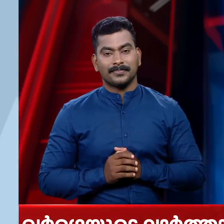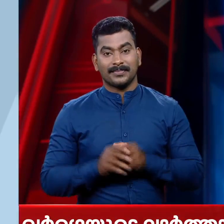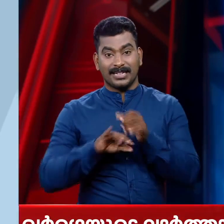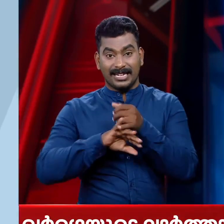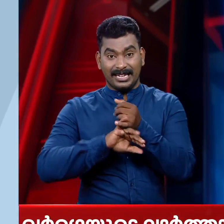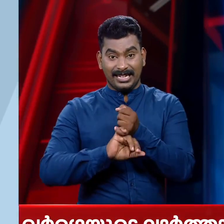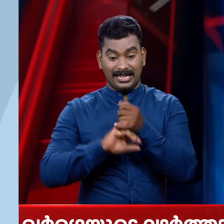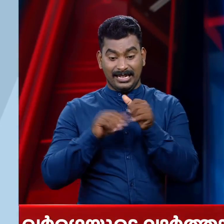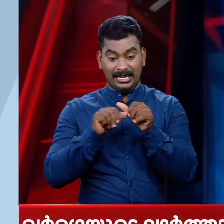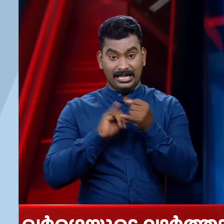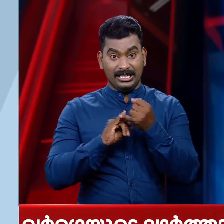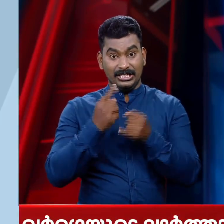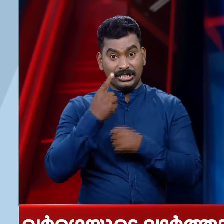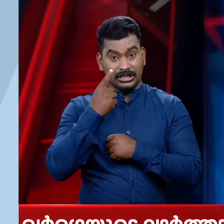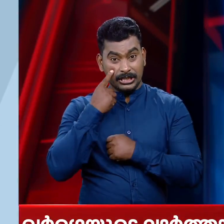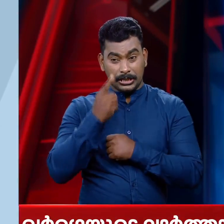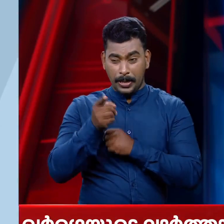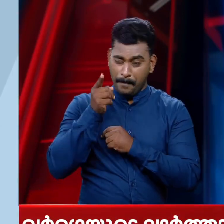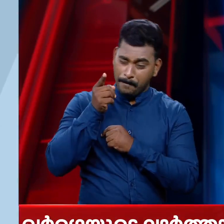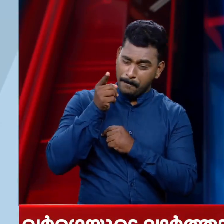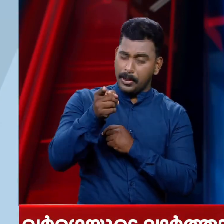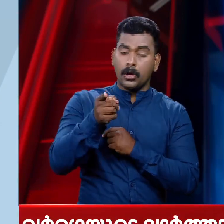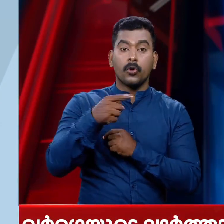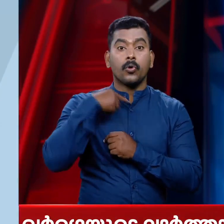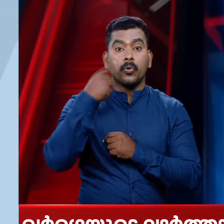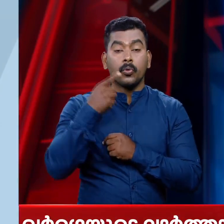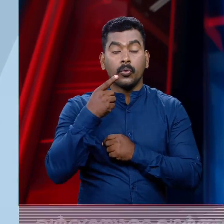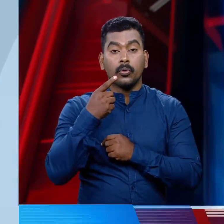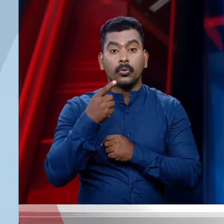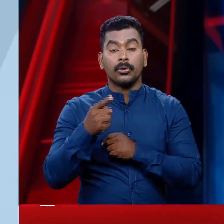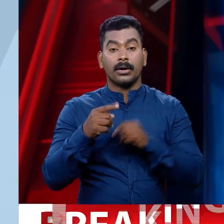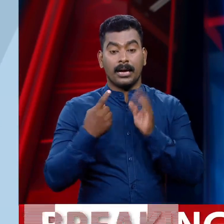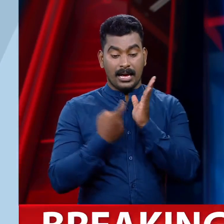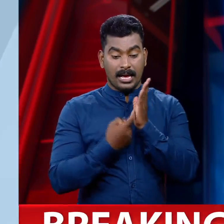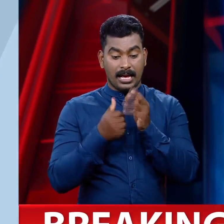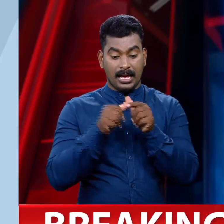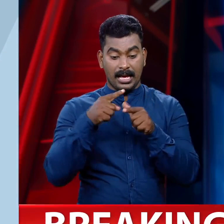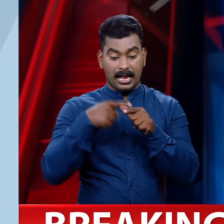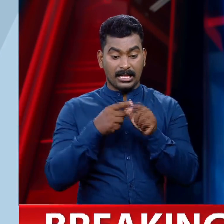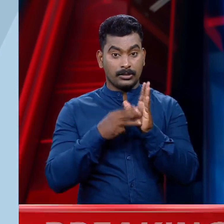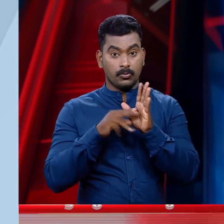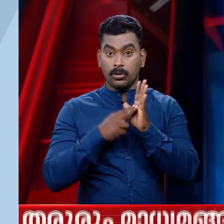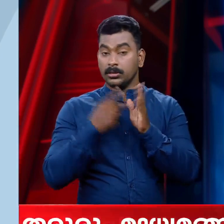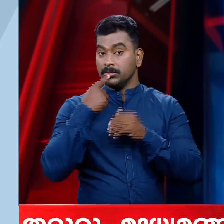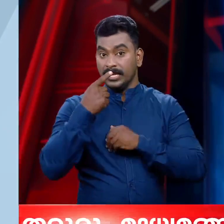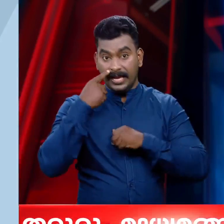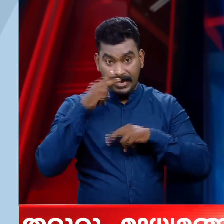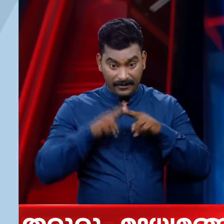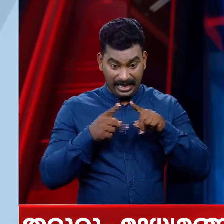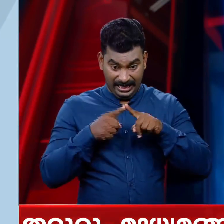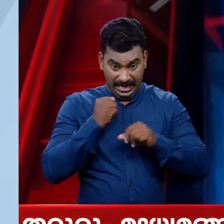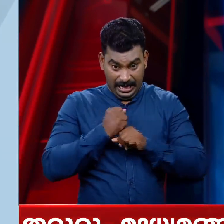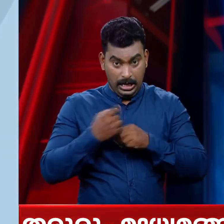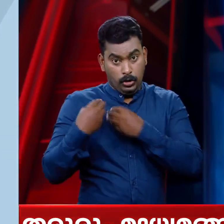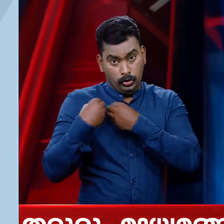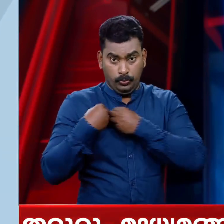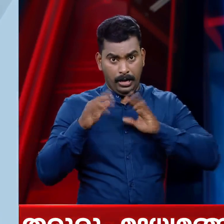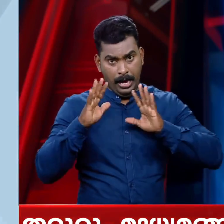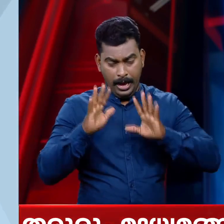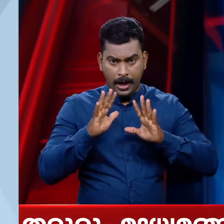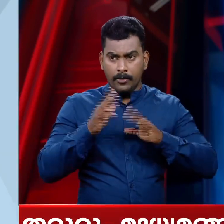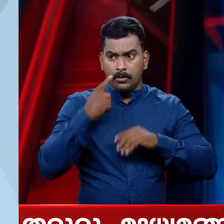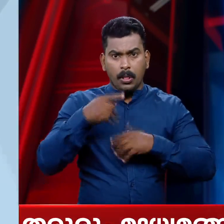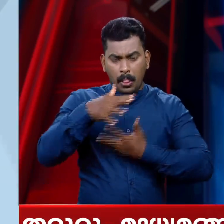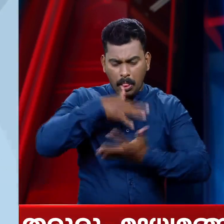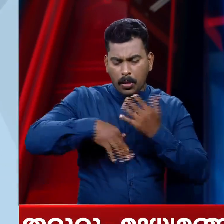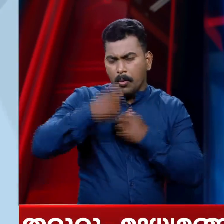ശശി തരൂരിന് വെല്ലുവിളിച്ച് രാജ്മോഹൻ ഉണ്ണിത്താൻ. തെലങ്കാനയിൽ ക്രമക്കേട് നടന്നെന്ന് തെളിയിച്ചാൽ പൊതുപ്രവർത്തനം അവസാനിപ്പിക്കും, മറിച്ചാണെങ്കിൽ തരൂർ മാപ്പ്